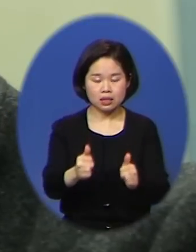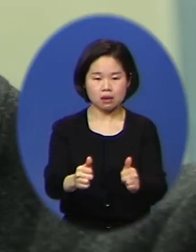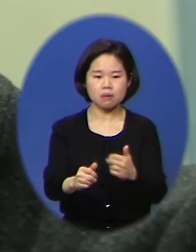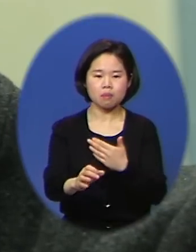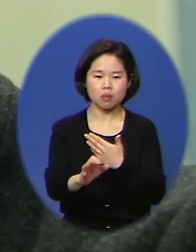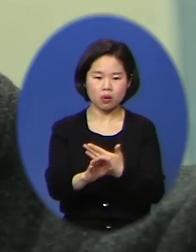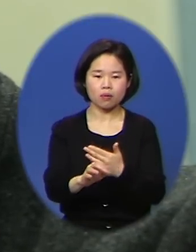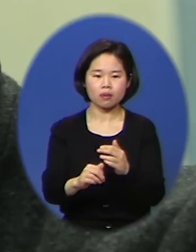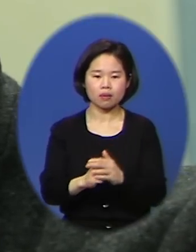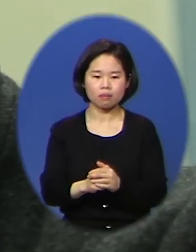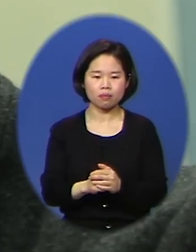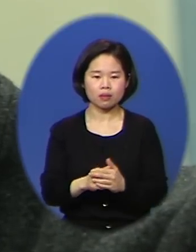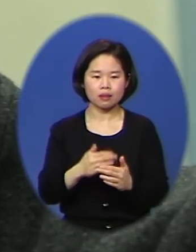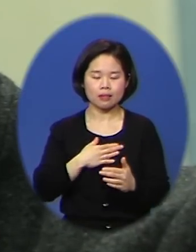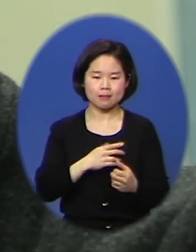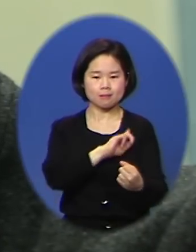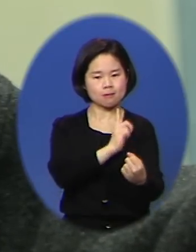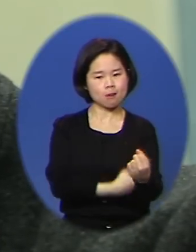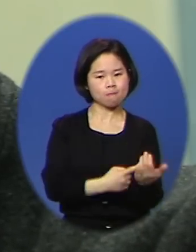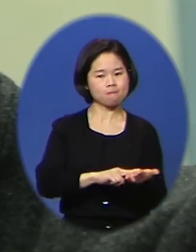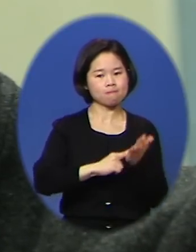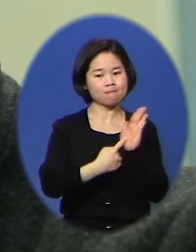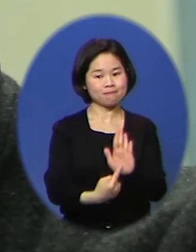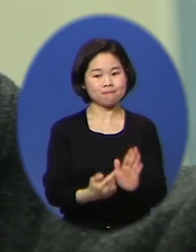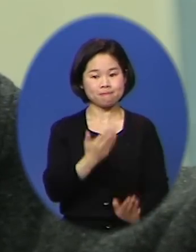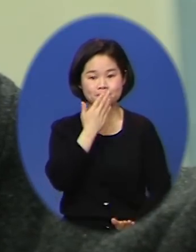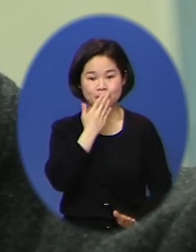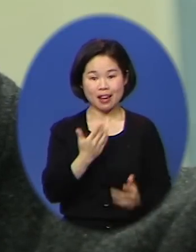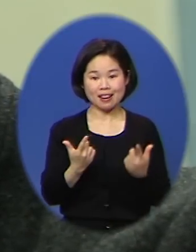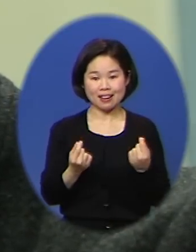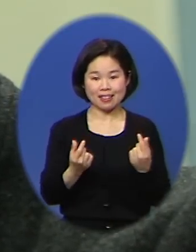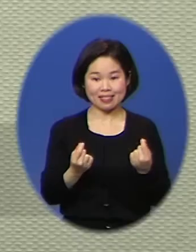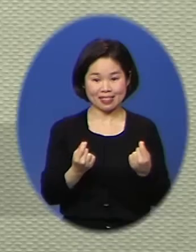열심히 능력을 할 수 있다는 생각이 났어요.